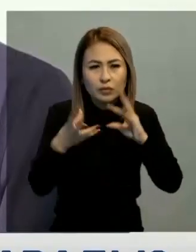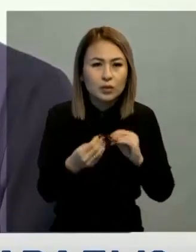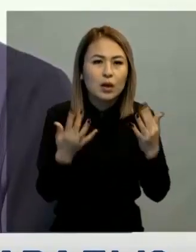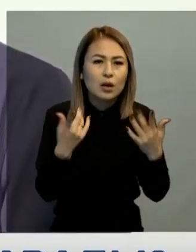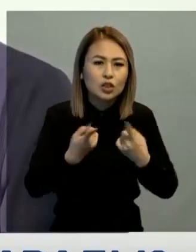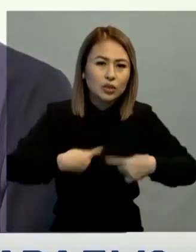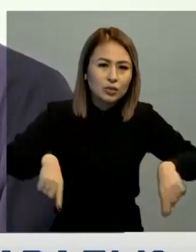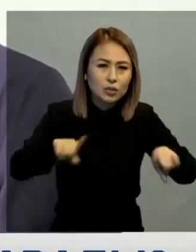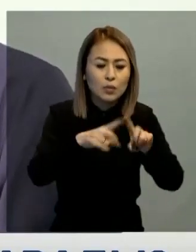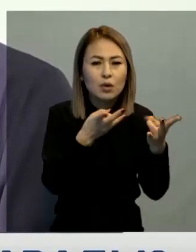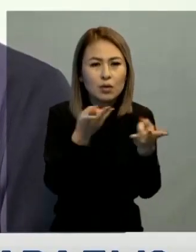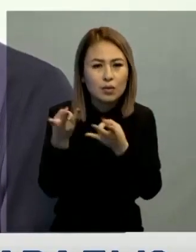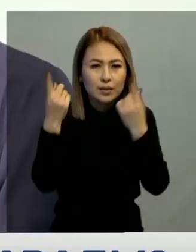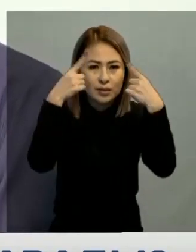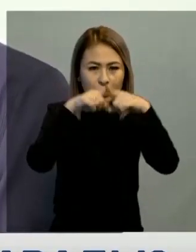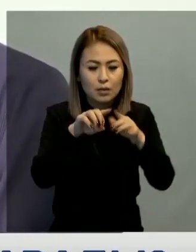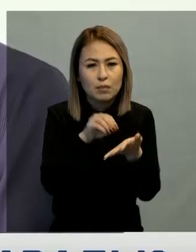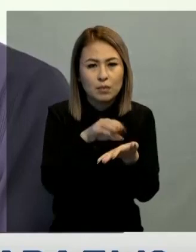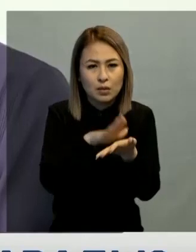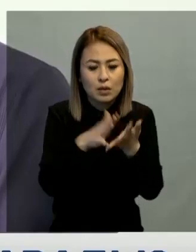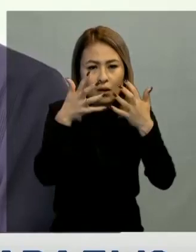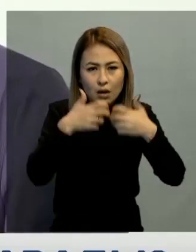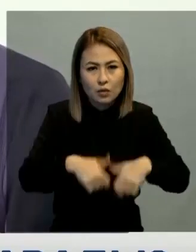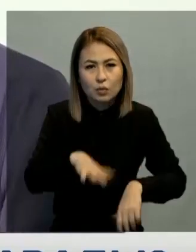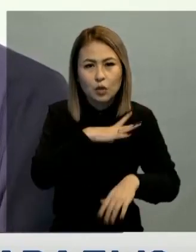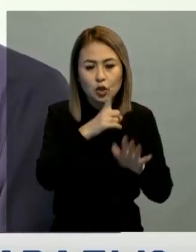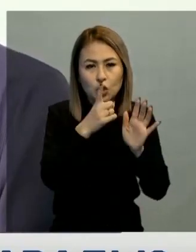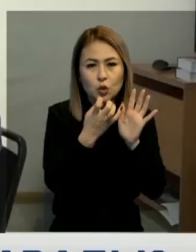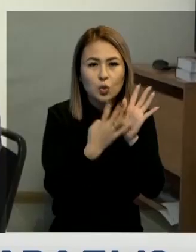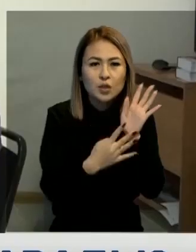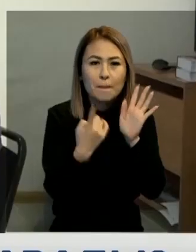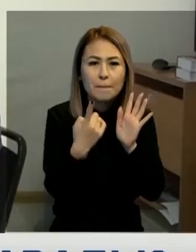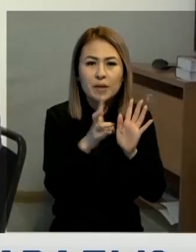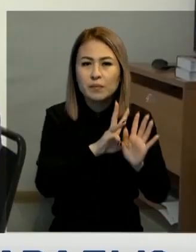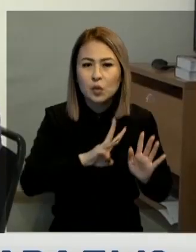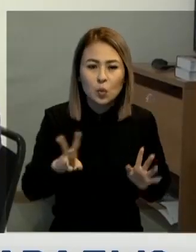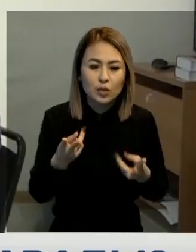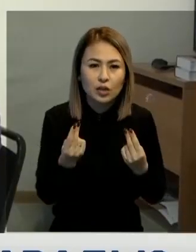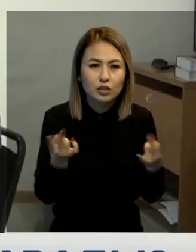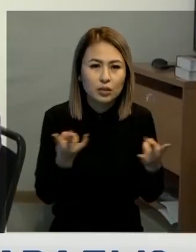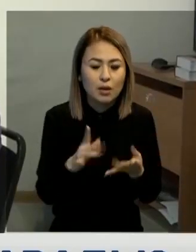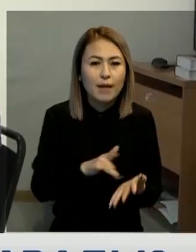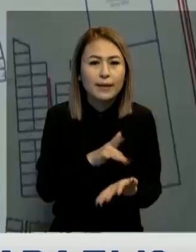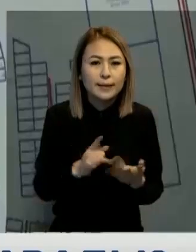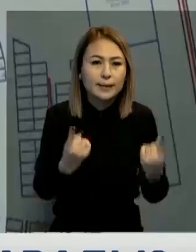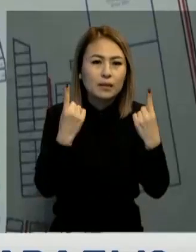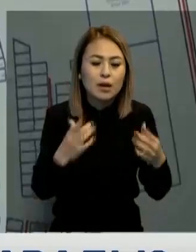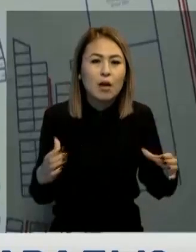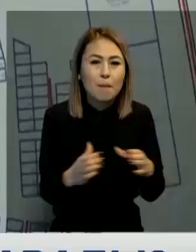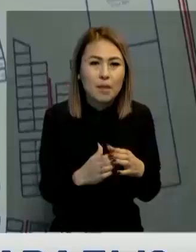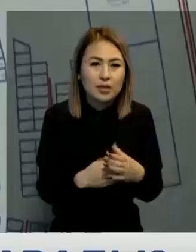бұған қажетті техникалардың барлығын расходын есептегенде 191 миллион теңге. Қаладағы ірі компаниялар